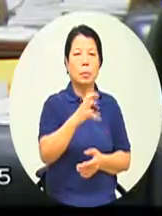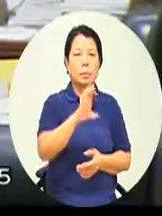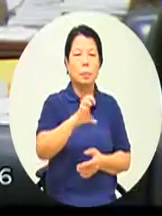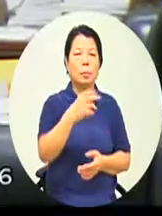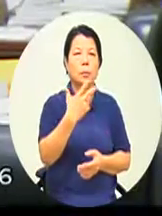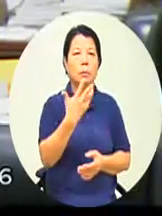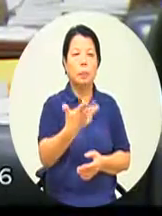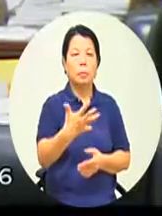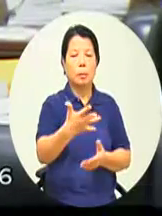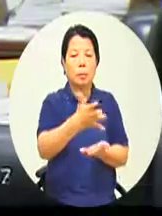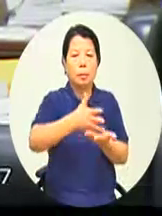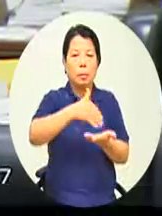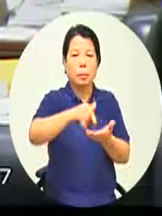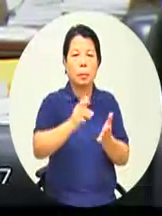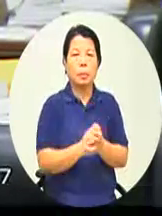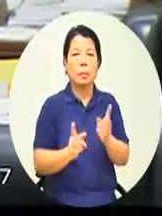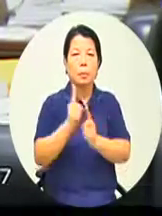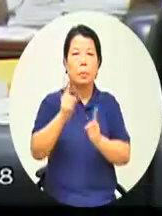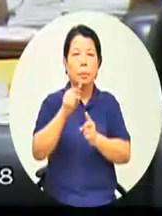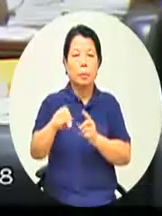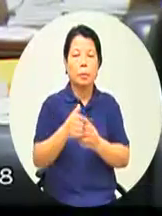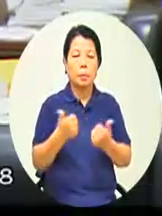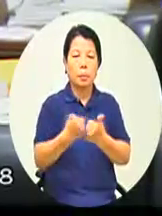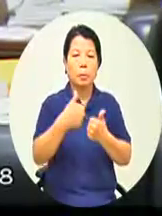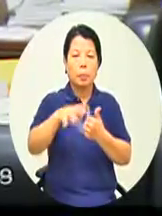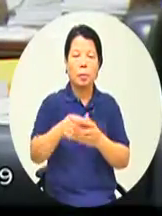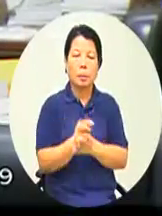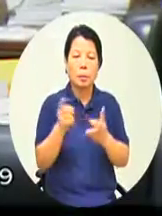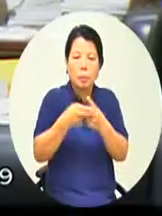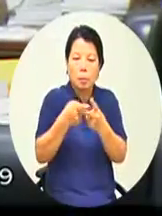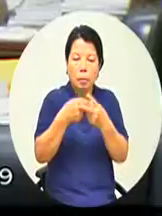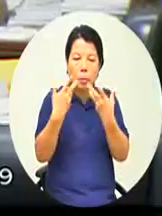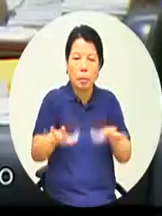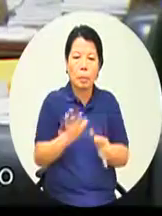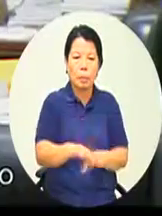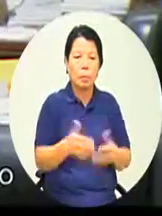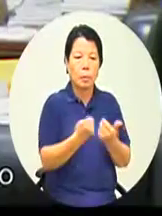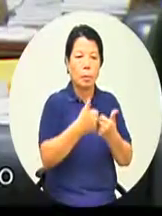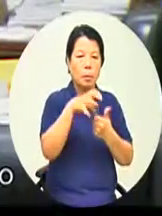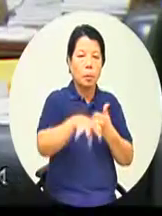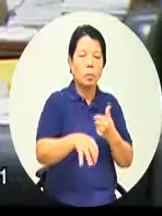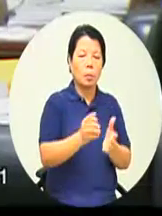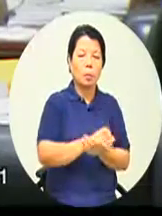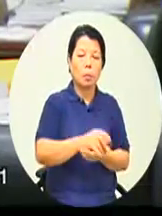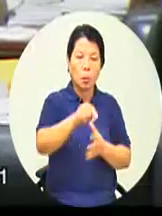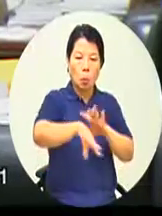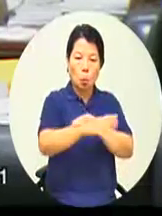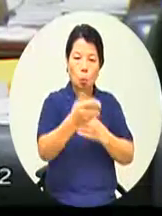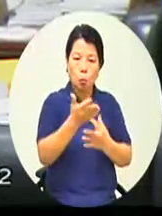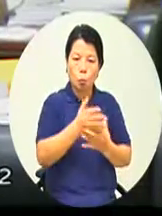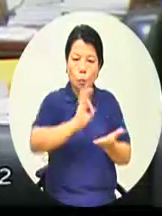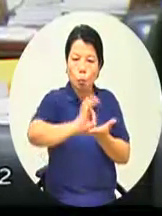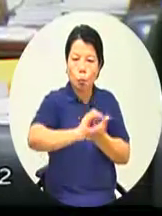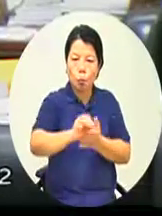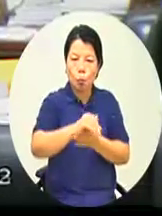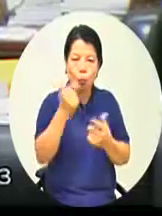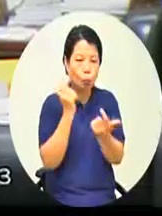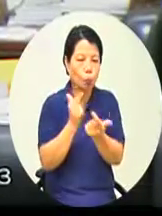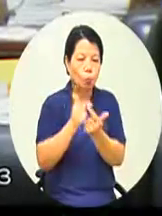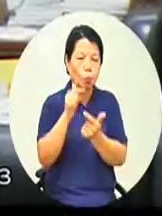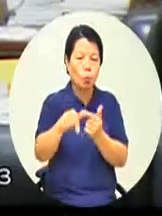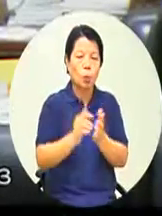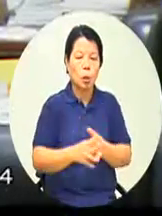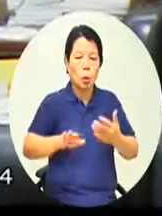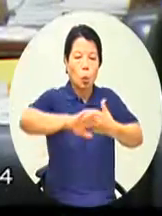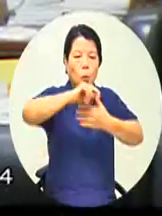298坪，那当然比起议会来讲它是小很多。那但是议会的这个空间其实还蛮好用的，议会这个空间里头后面还有两